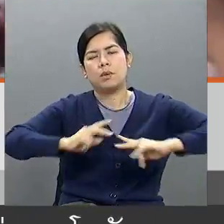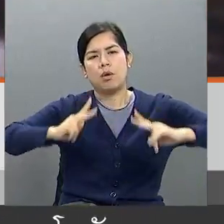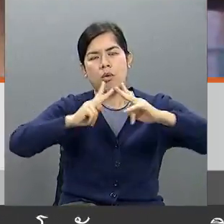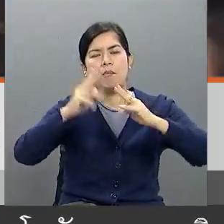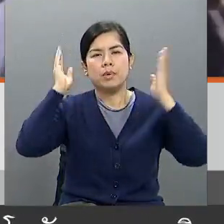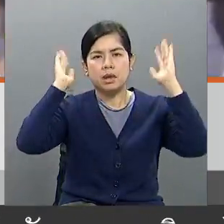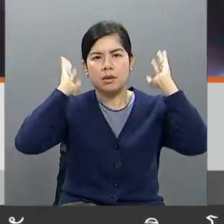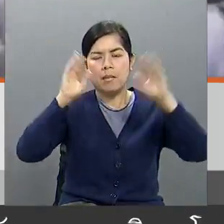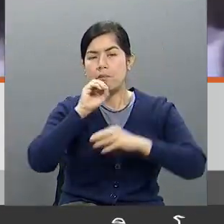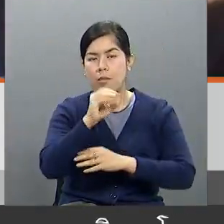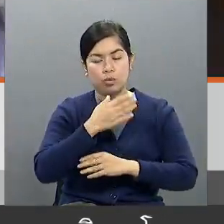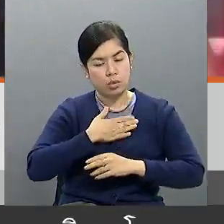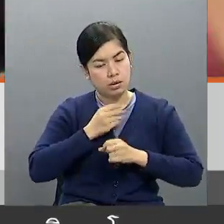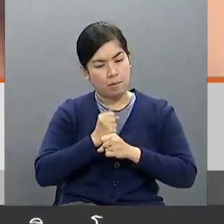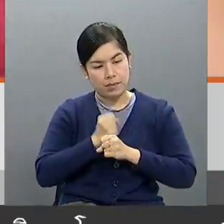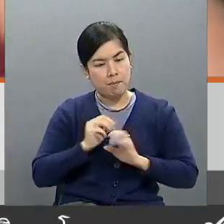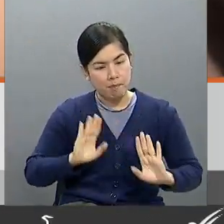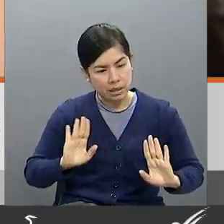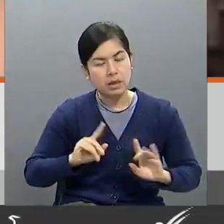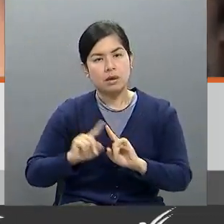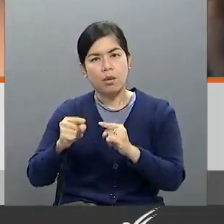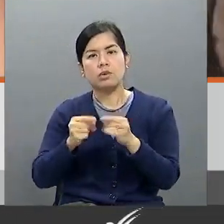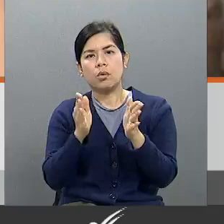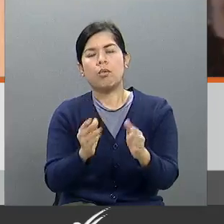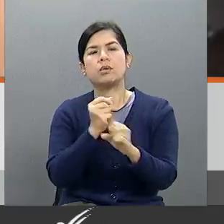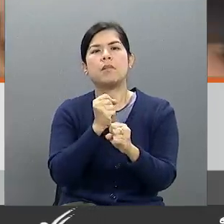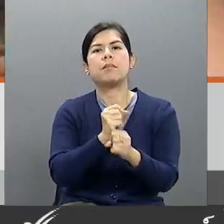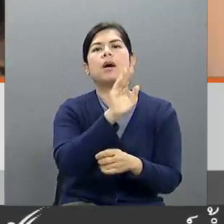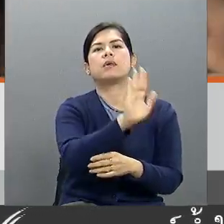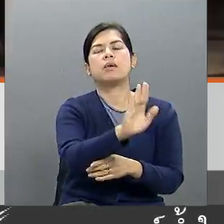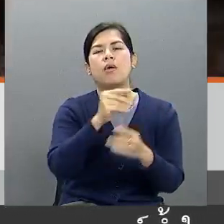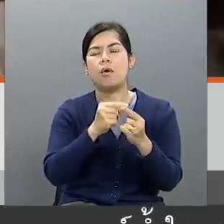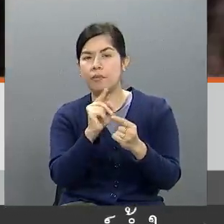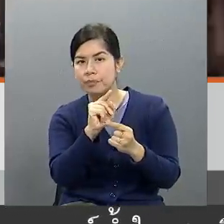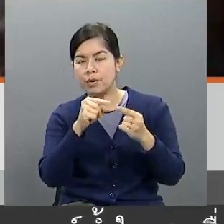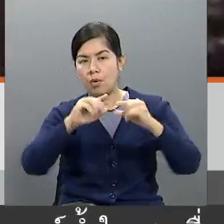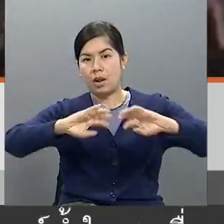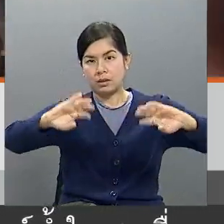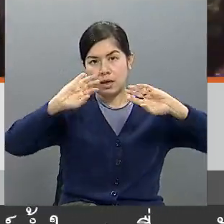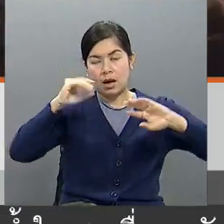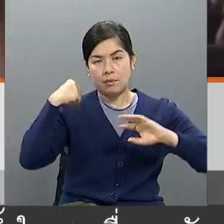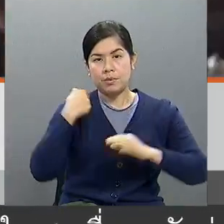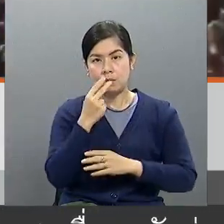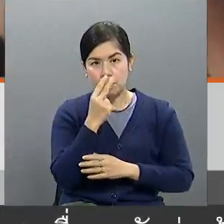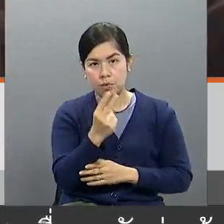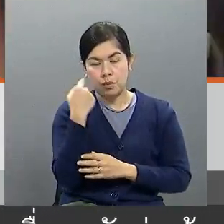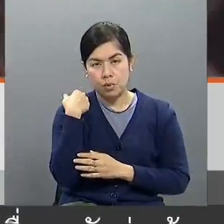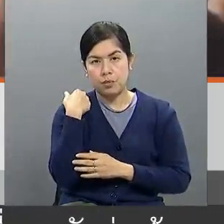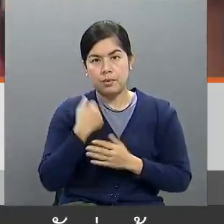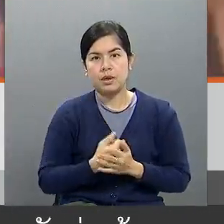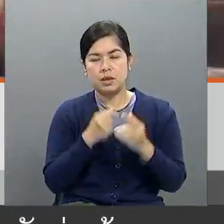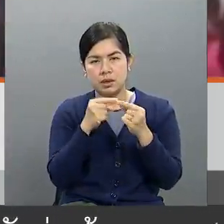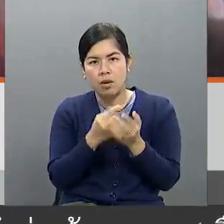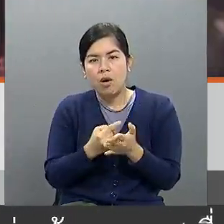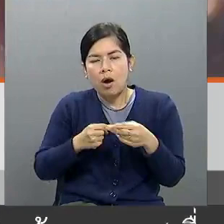เพียงแต่บรรดาข้าราชการหลายคนไปเห็นที่แชร์กันใน socialแล้วเห็นว่าดีก็เลยนำมาลงในช่อง youtubeของกรมจึงยืน